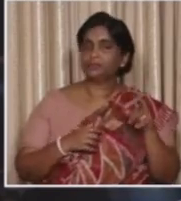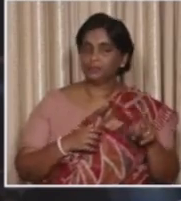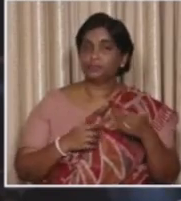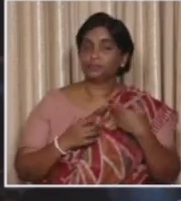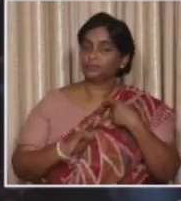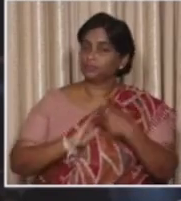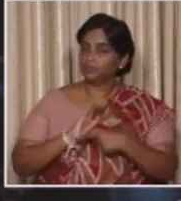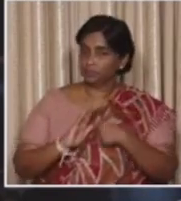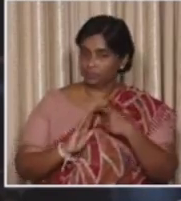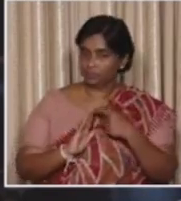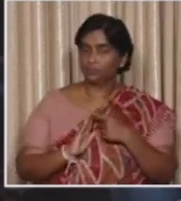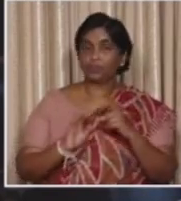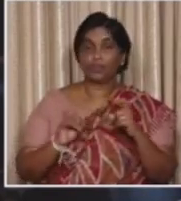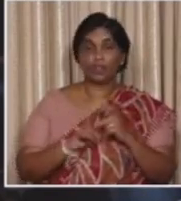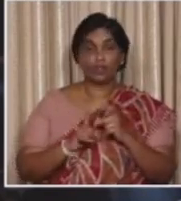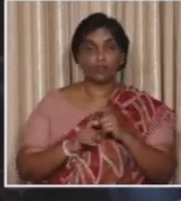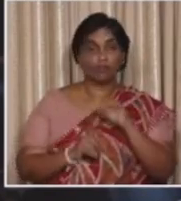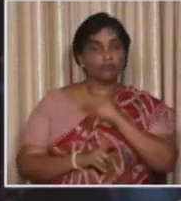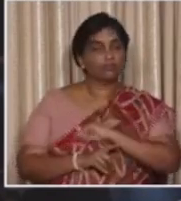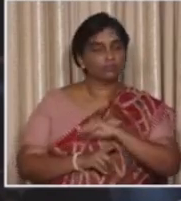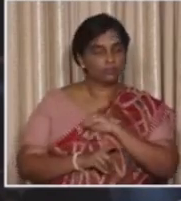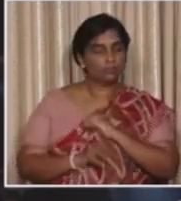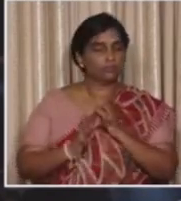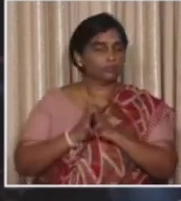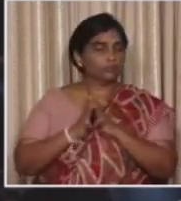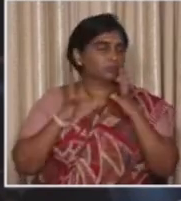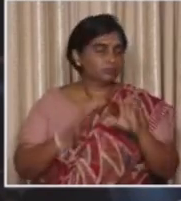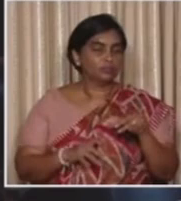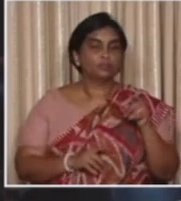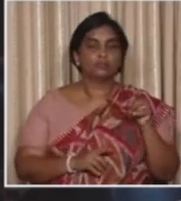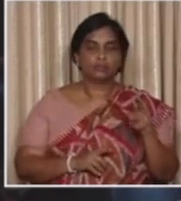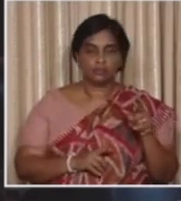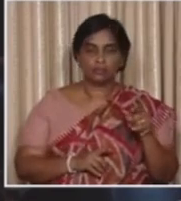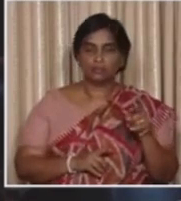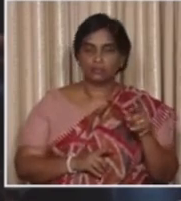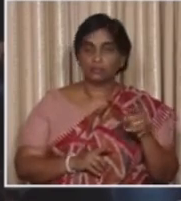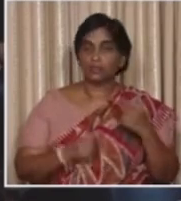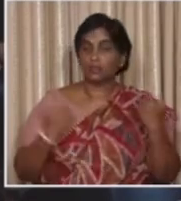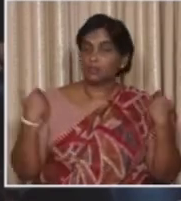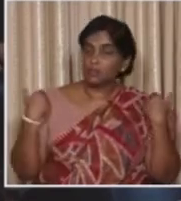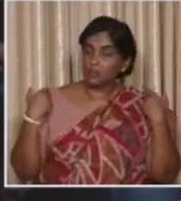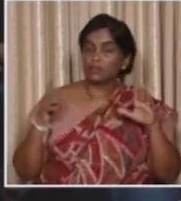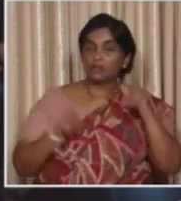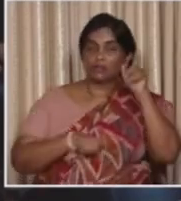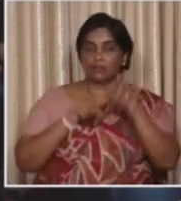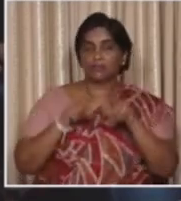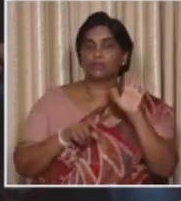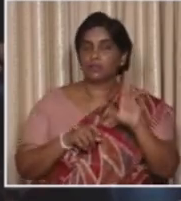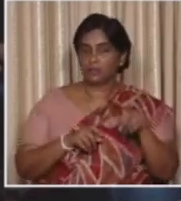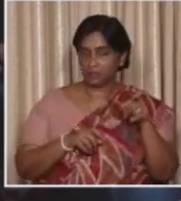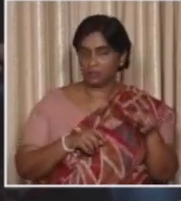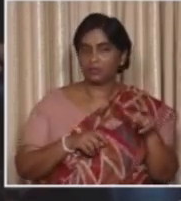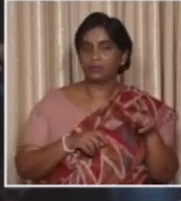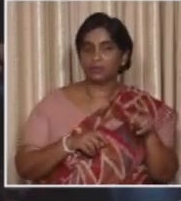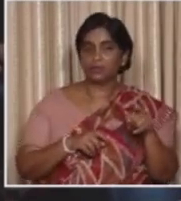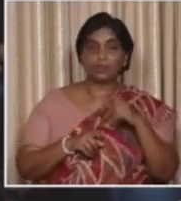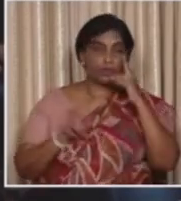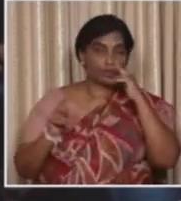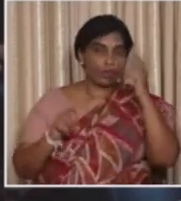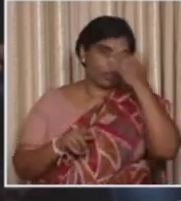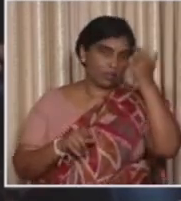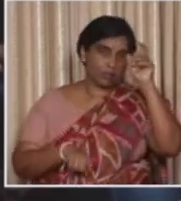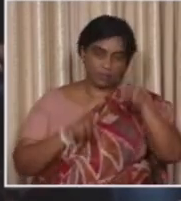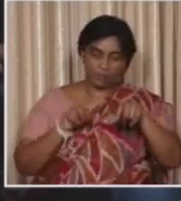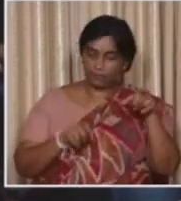අපේ රටට ඩොලර් උපයන වැඩියෙන්ම ශ්‍රමය වෙහෙසන ජන කොට්ටාසය තමයි කඳුකර දමිළ